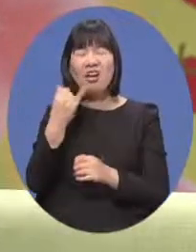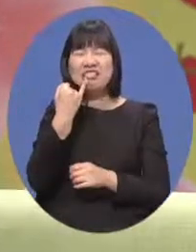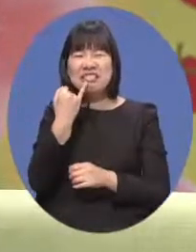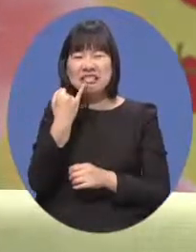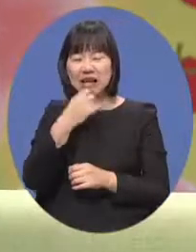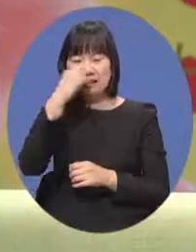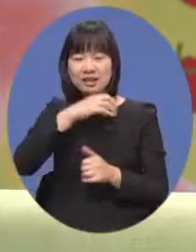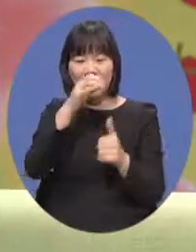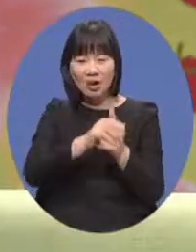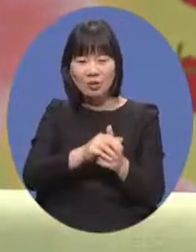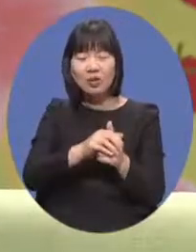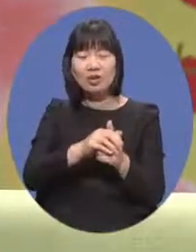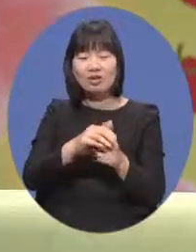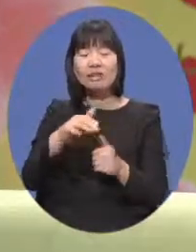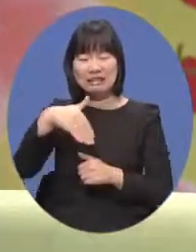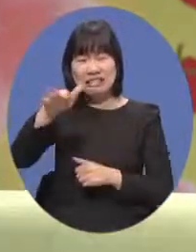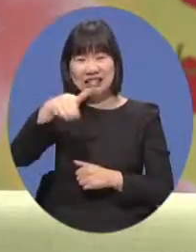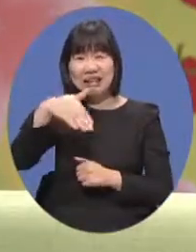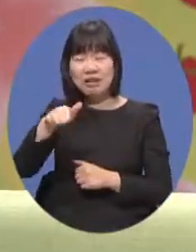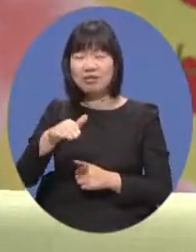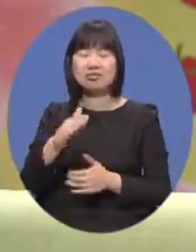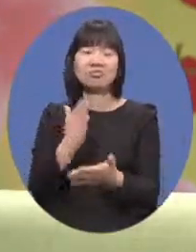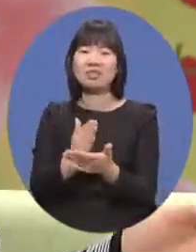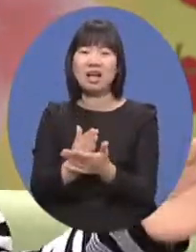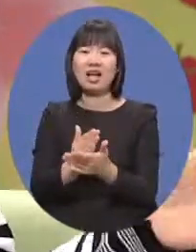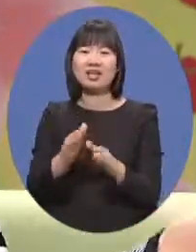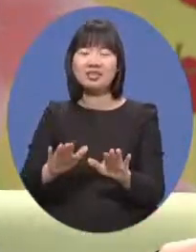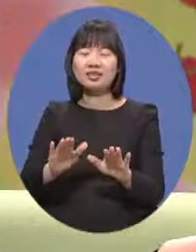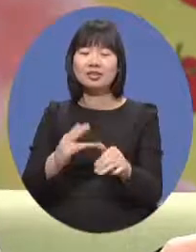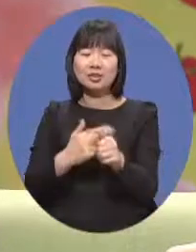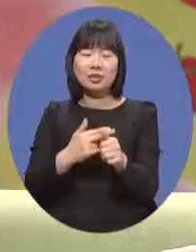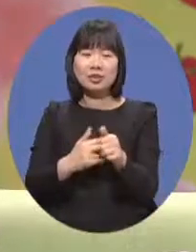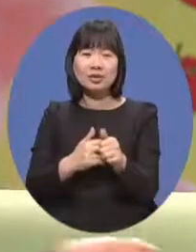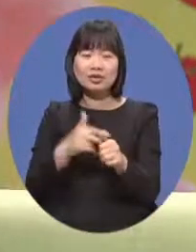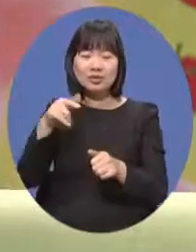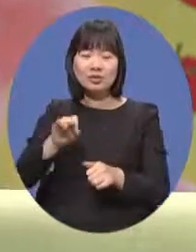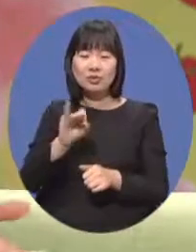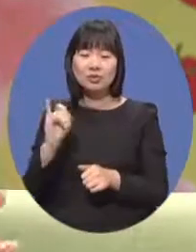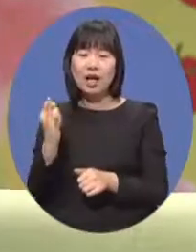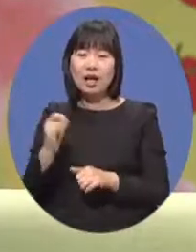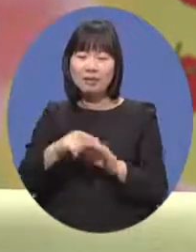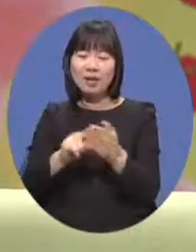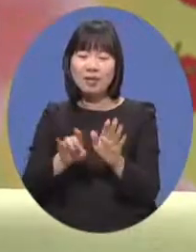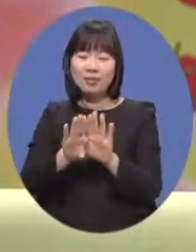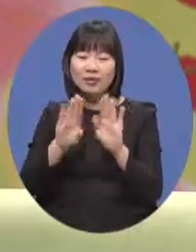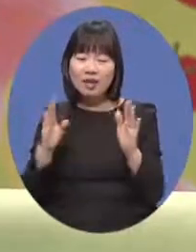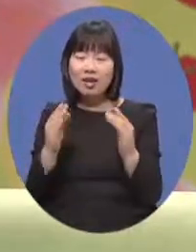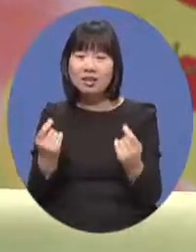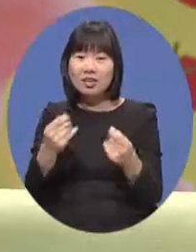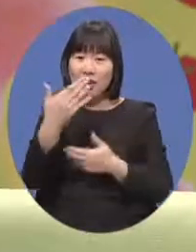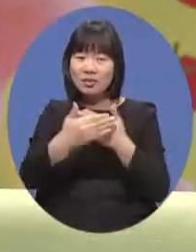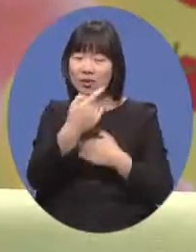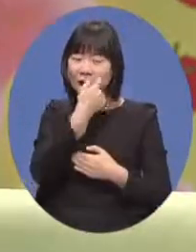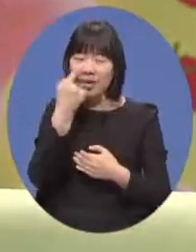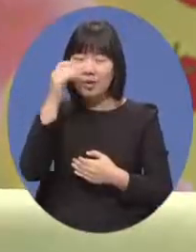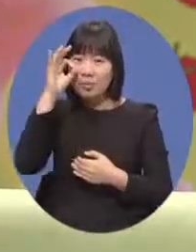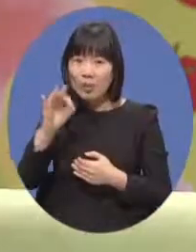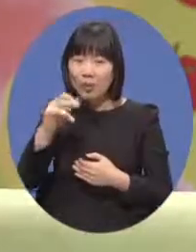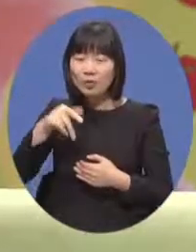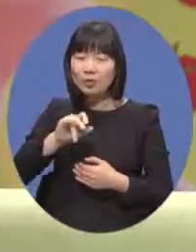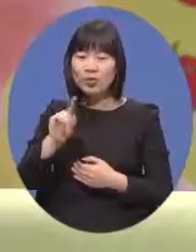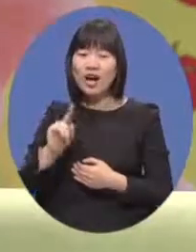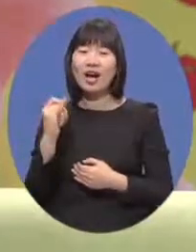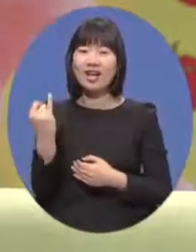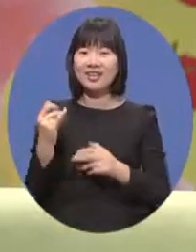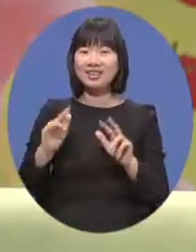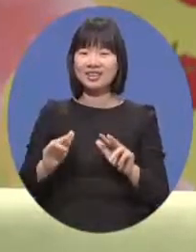적응해요. 맡겨놓고 그냥 가세요. 이러는데, 그렇게 하지 마시고요. 지금 선생님이 주아의 마음을 여신 걸 저, 화면으로도 다 확인하셨고, 주아가